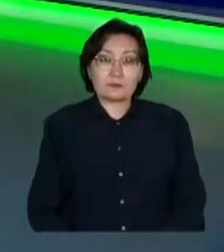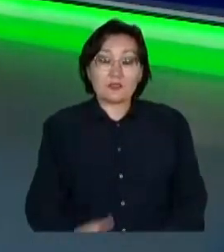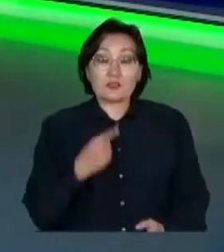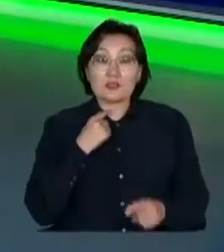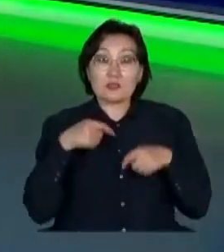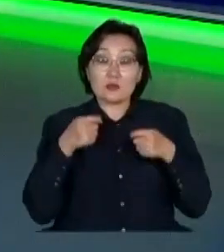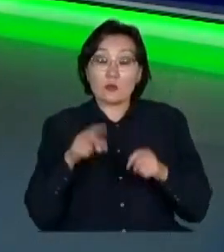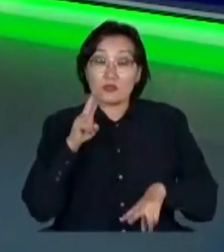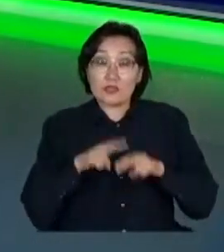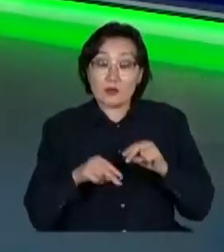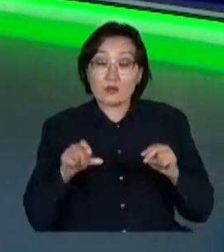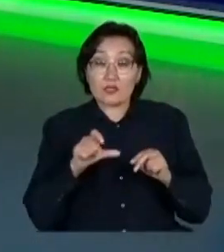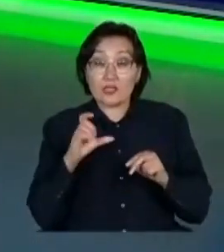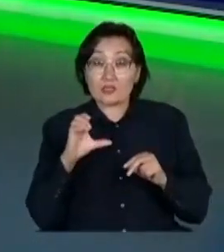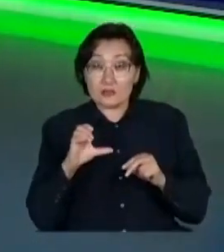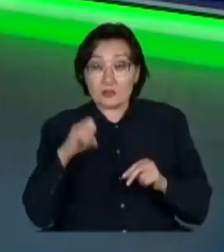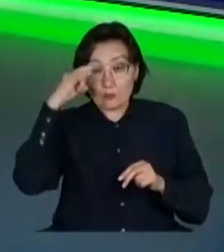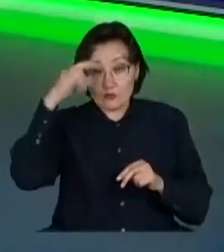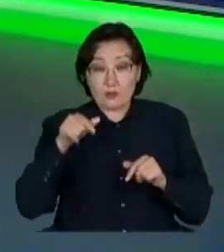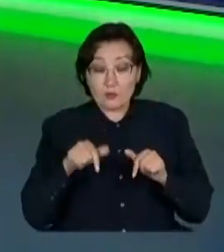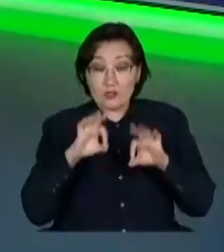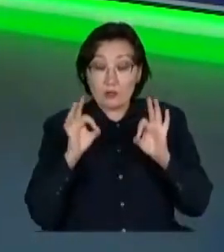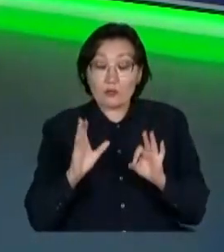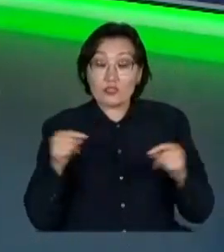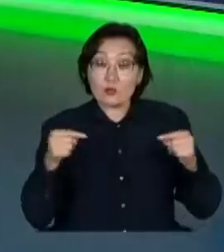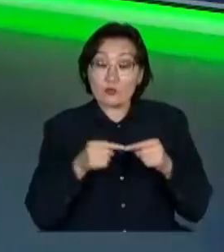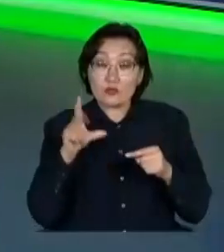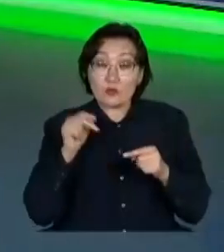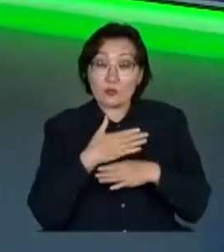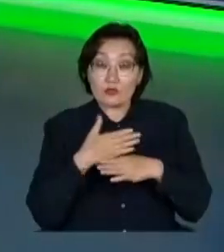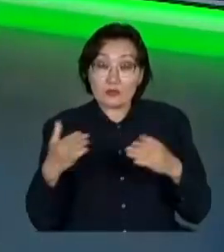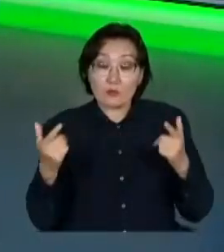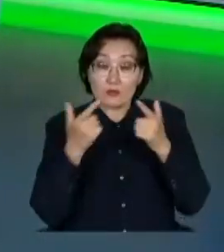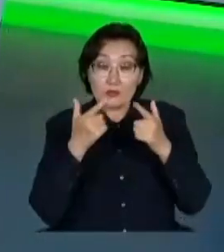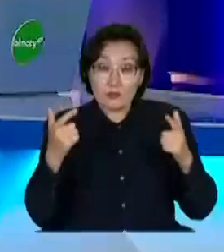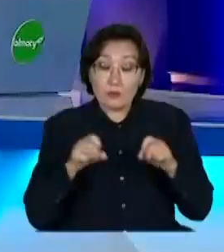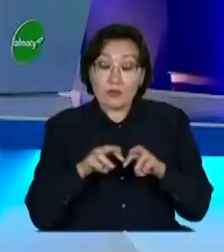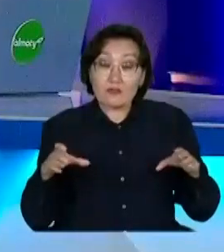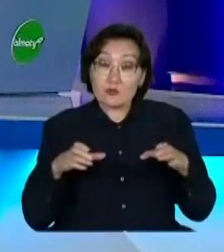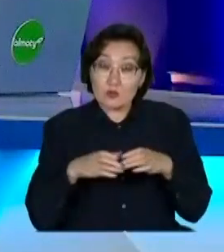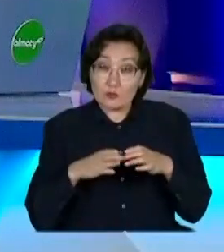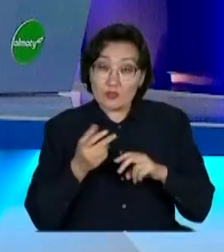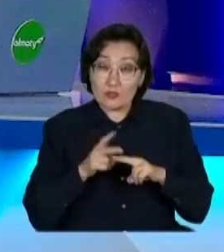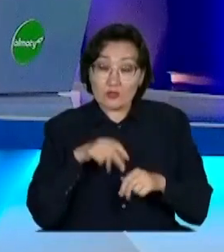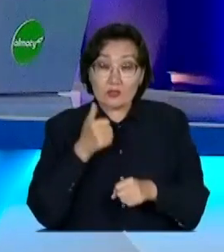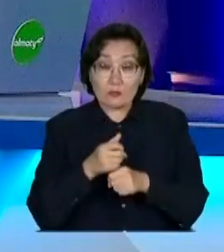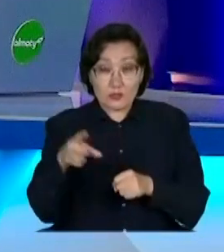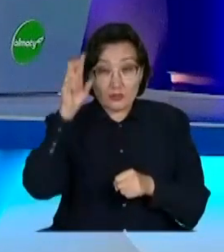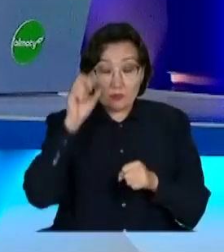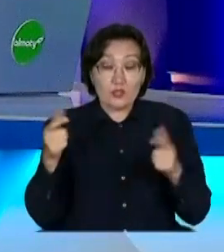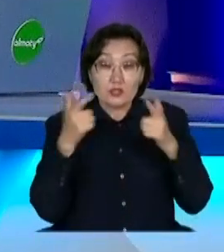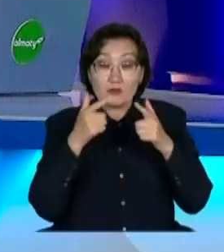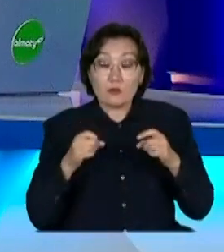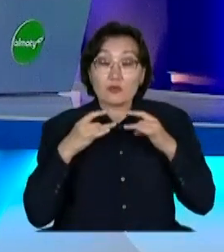Референдум по строительству АЭС в Казахстане состоится этой осенью. Точную дату позже определит правительство. Об этом глава государства заявил